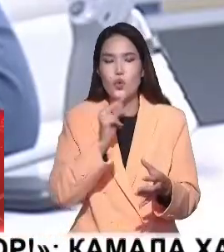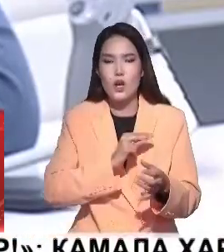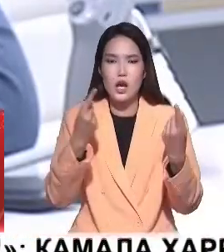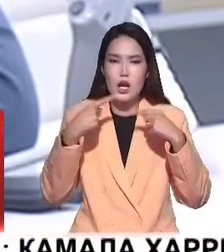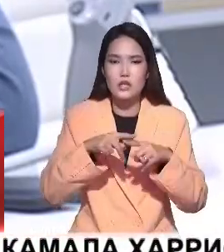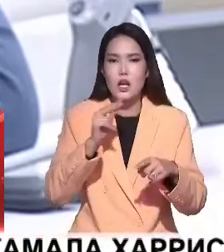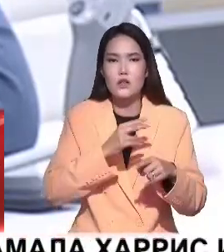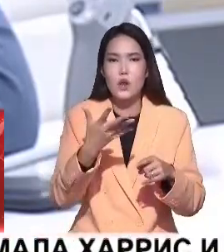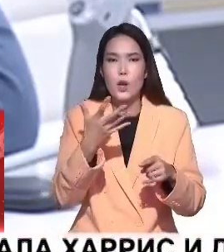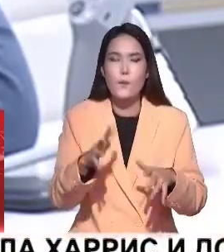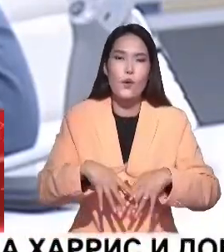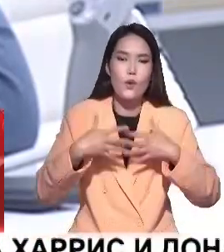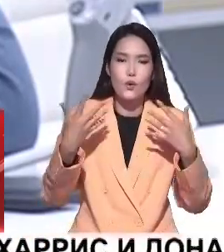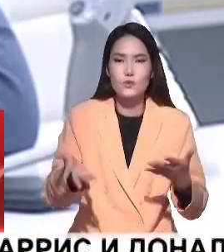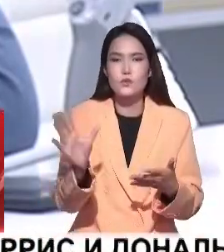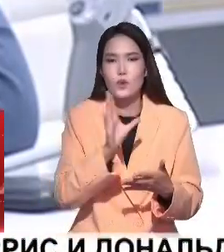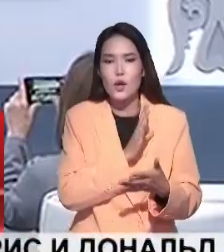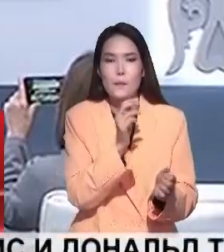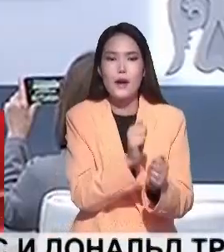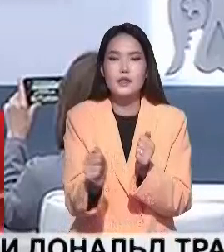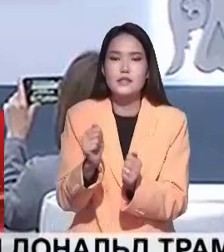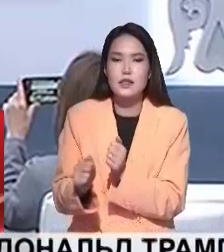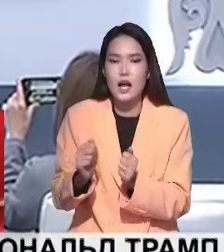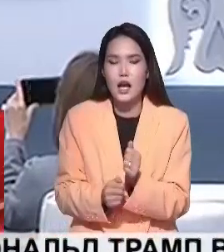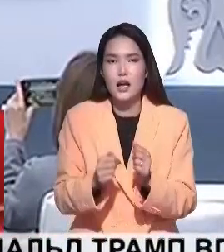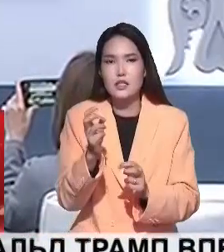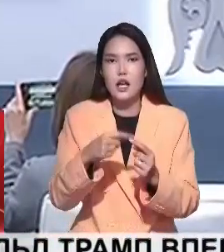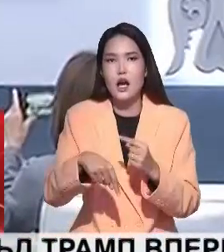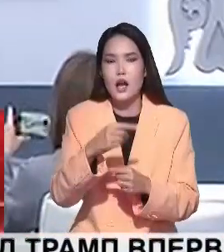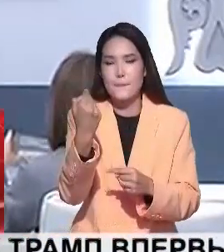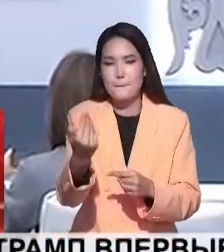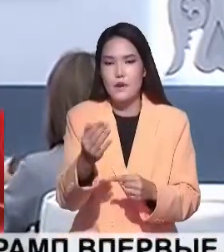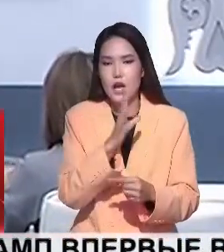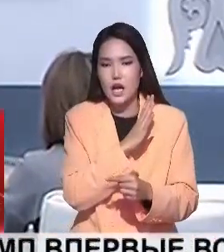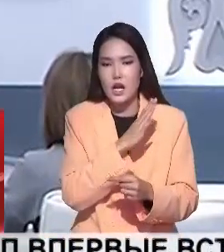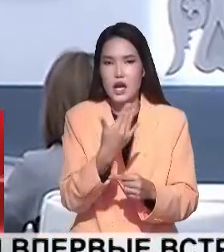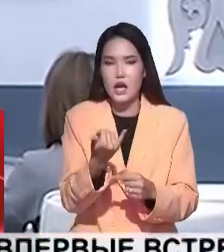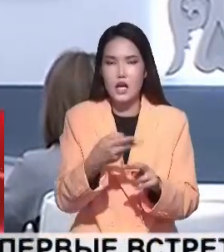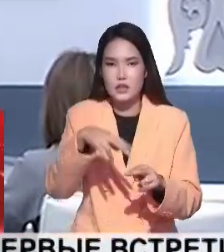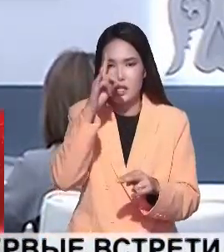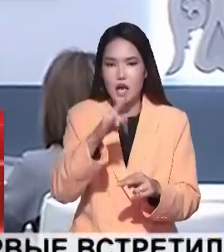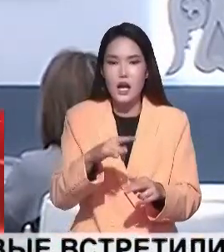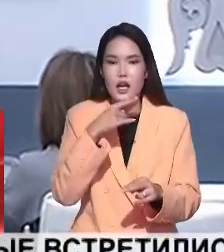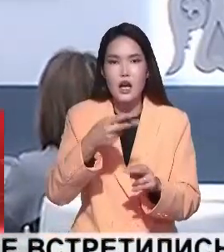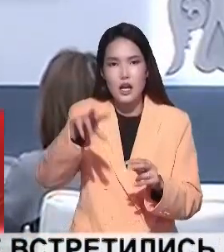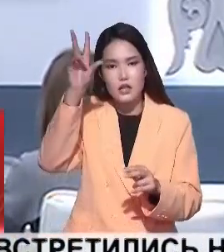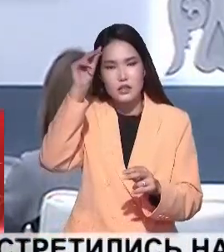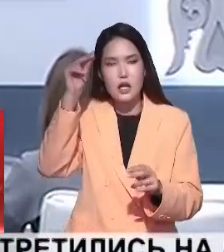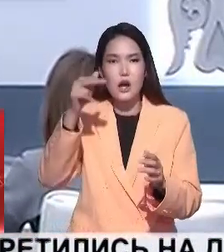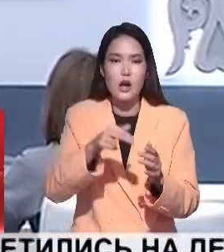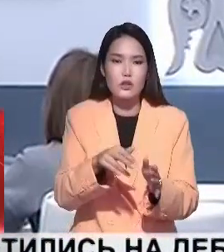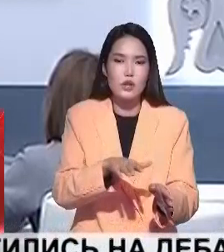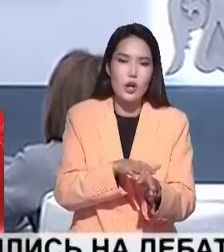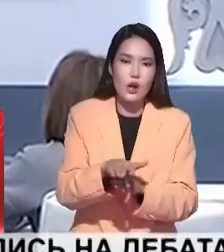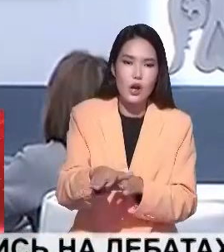и более тонн в год от каждого стационарного источника. Для источников на станциях, работающих на твердом и